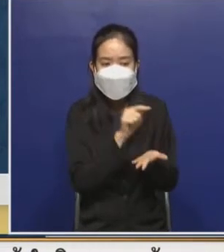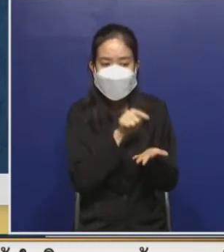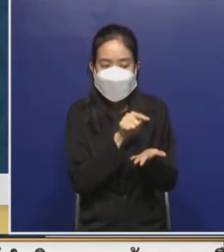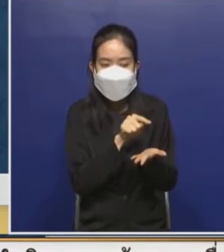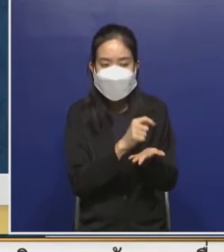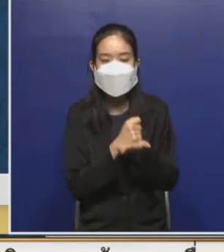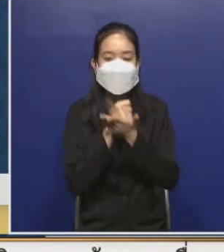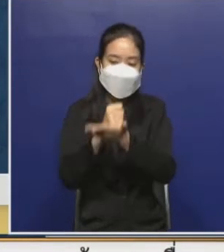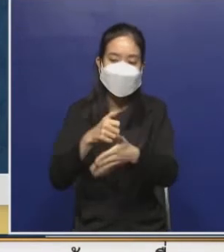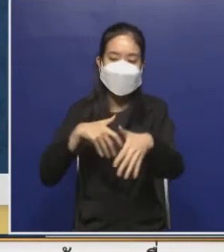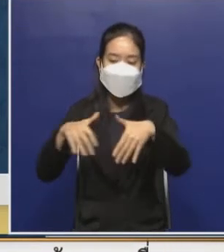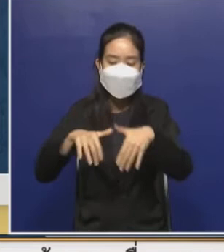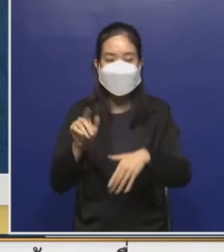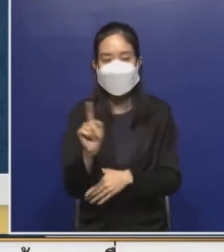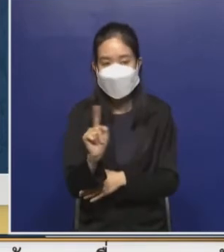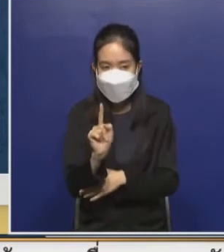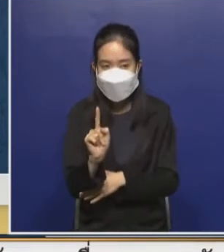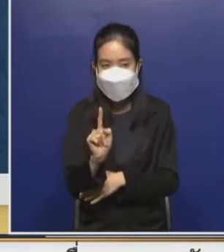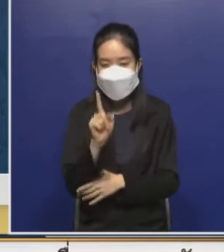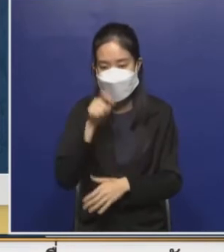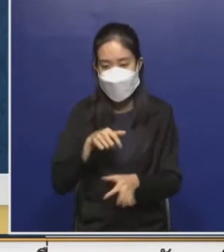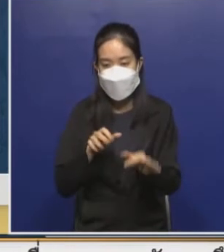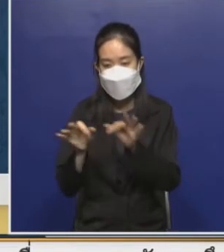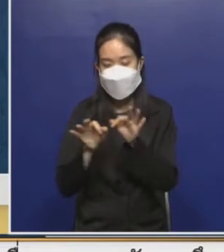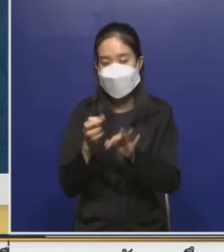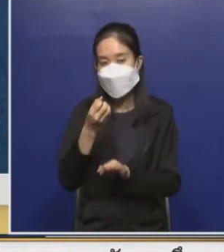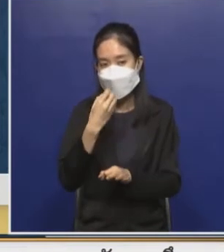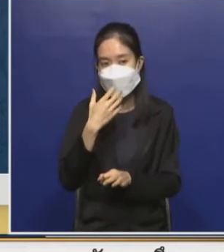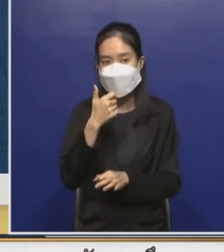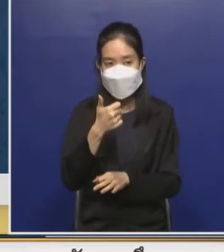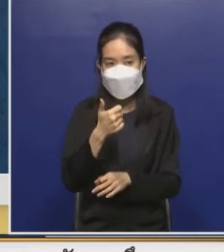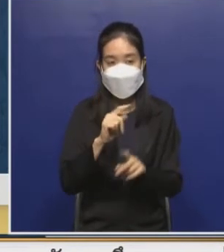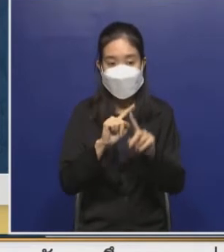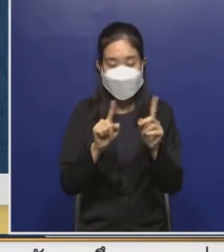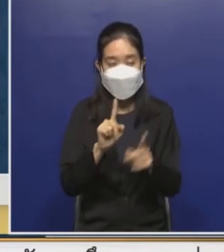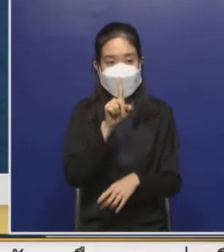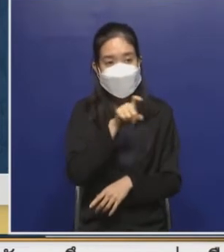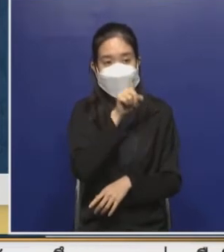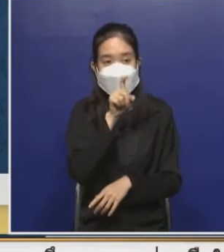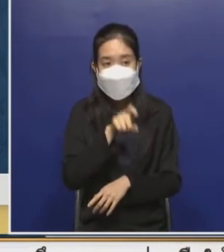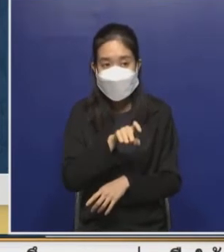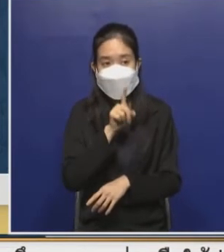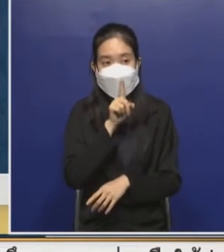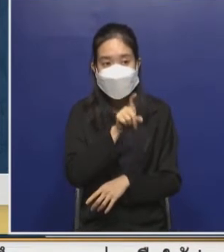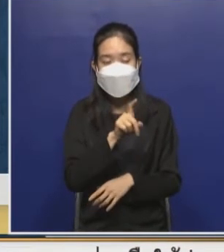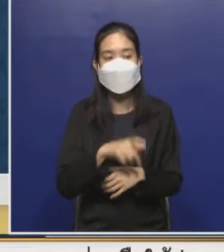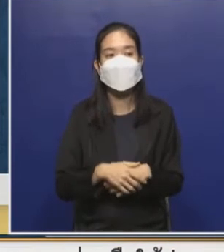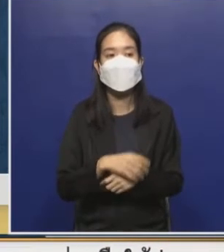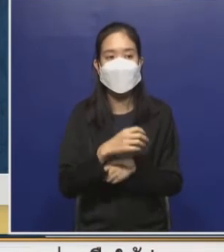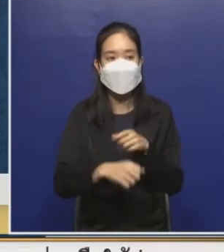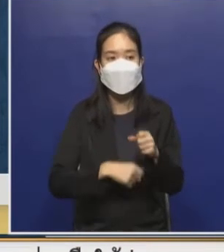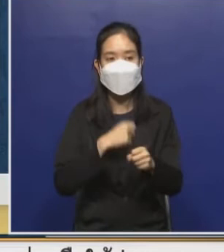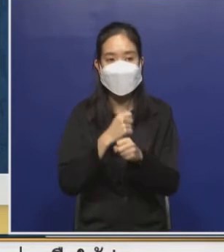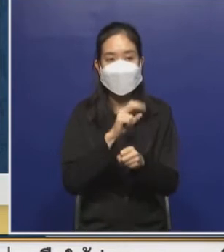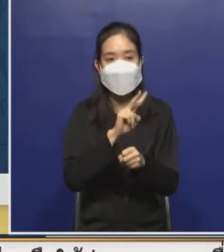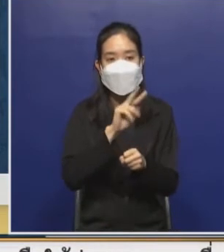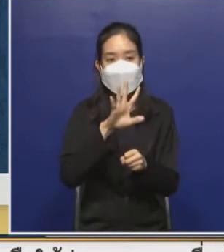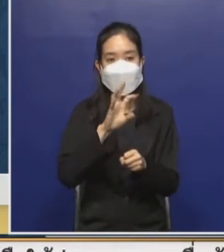ครับคำถามครับงบประมาณรายจายประจำปี 2,165